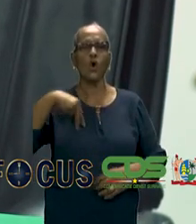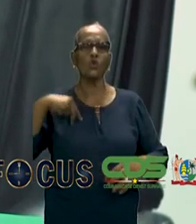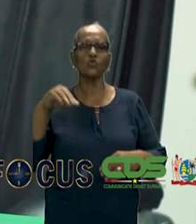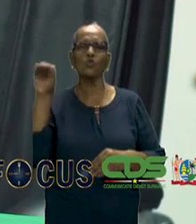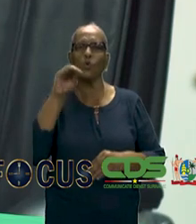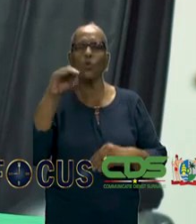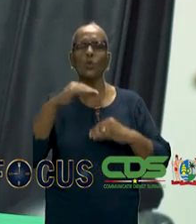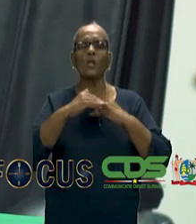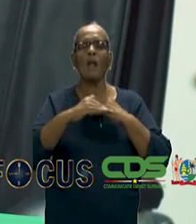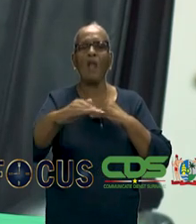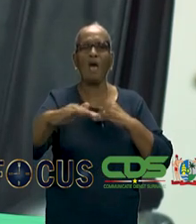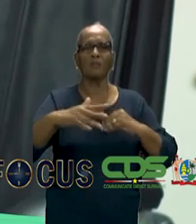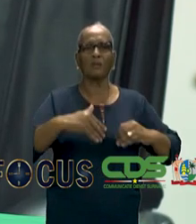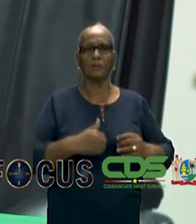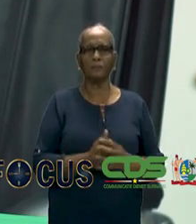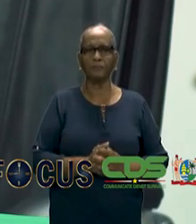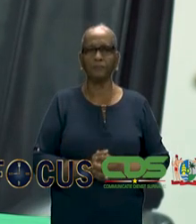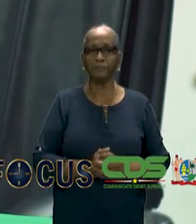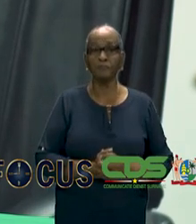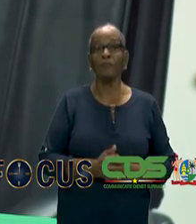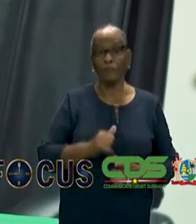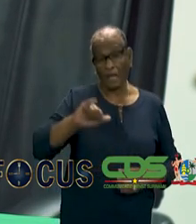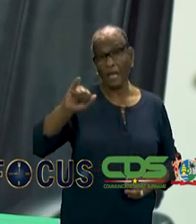ook deelgenomen aan het Bioplateau.